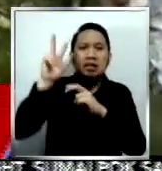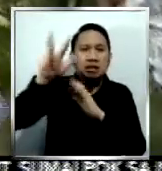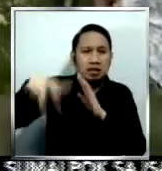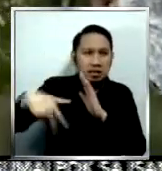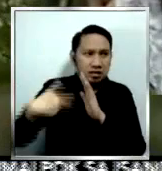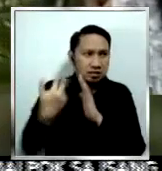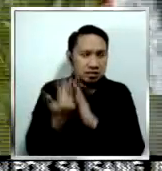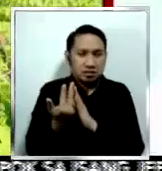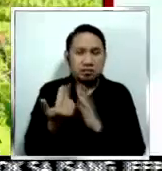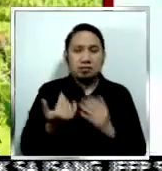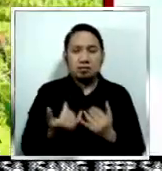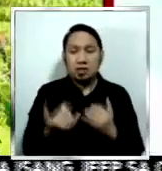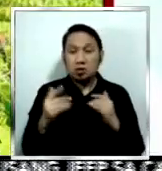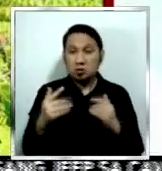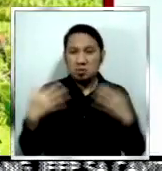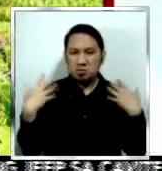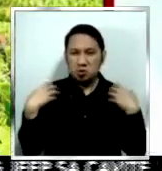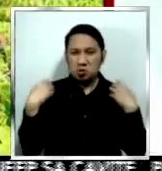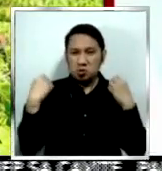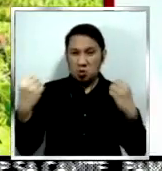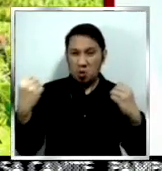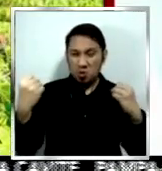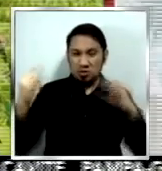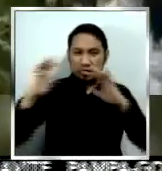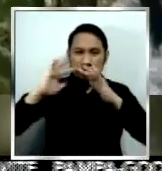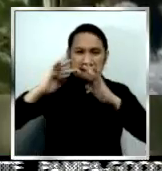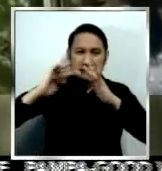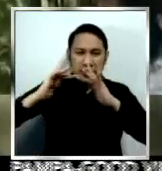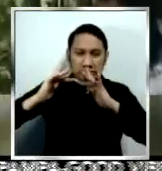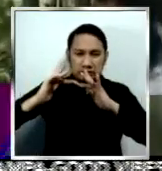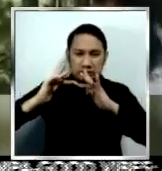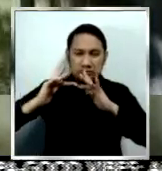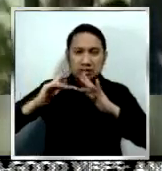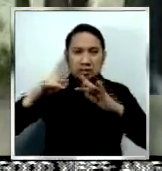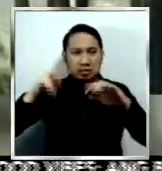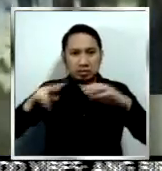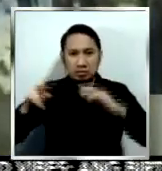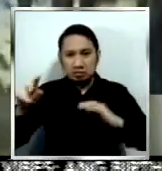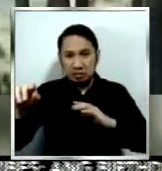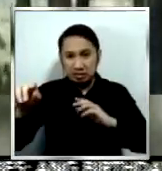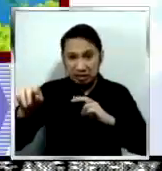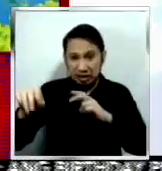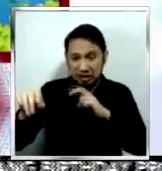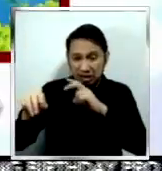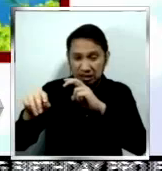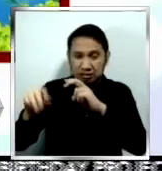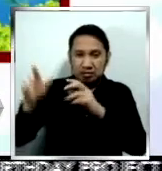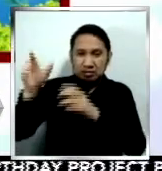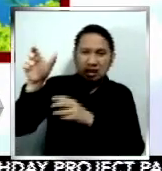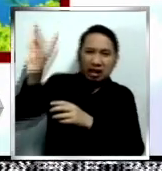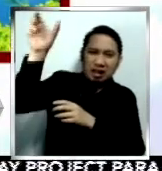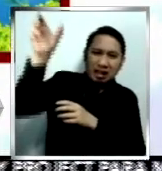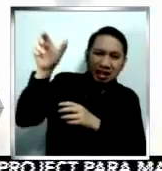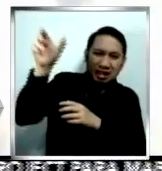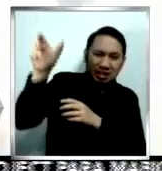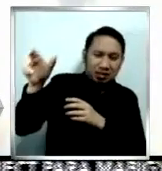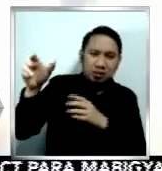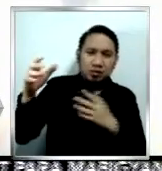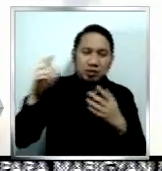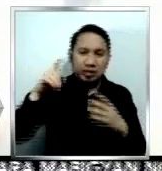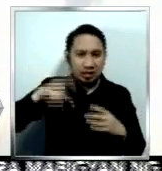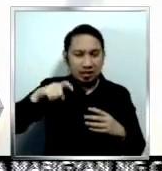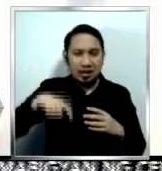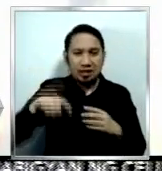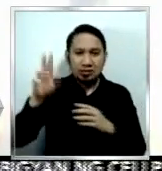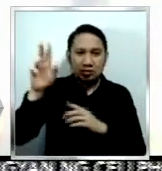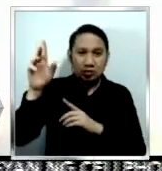mas malakas na signal, kung hindi iakyat itong packet wifi, pwedeng ilalagay lang dyan para makapick up